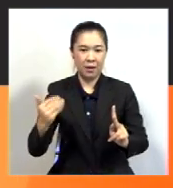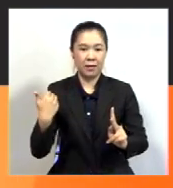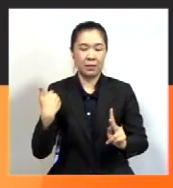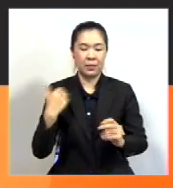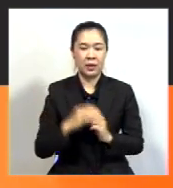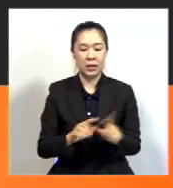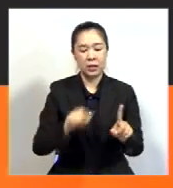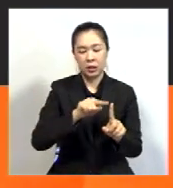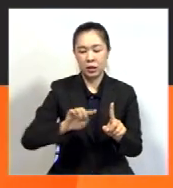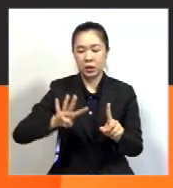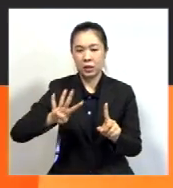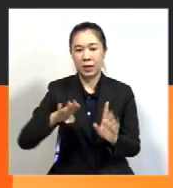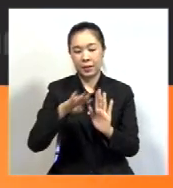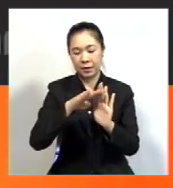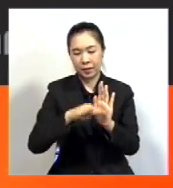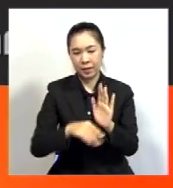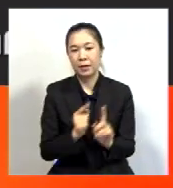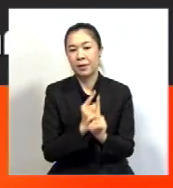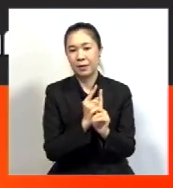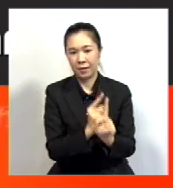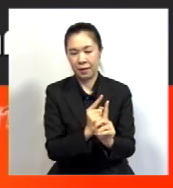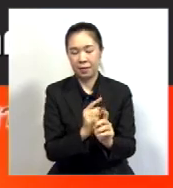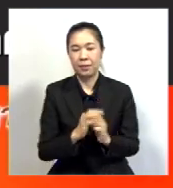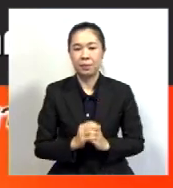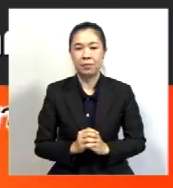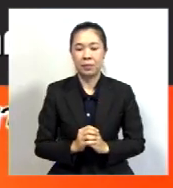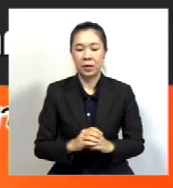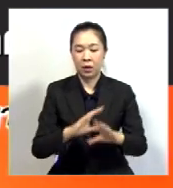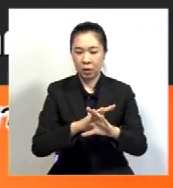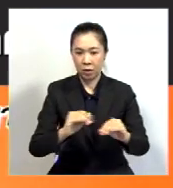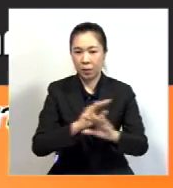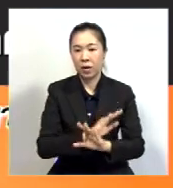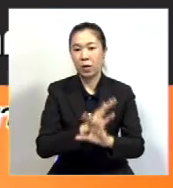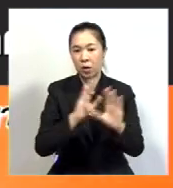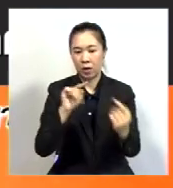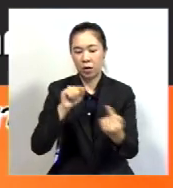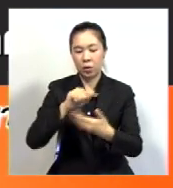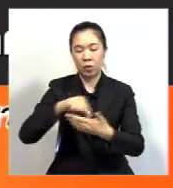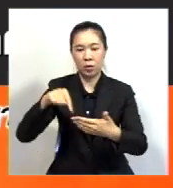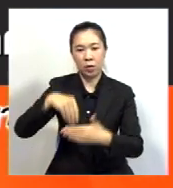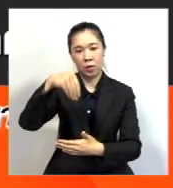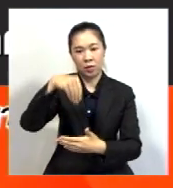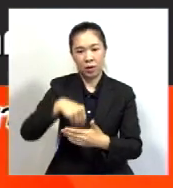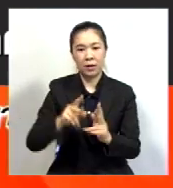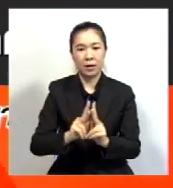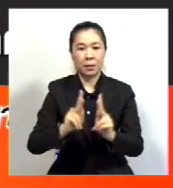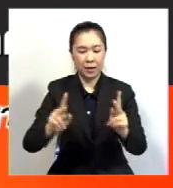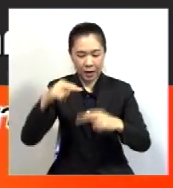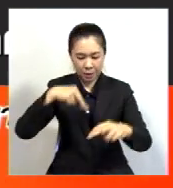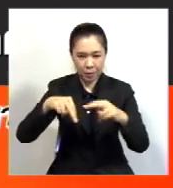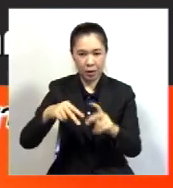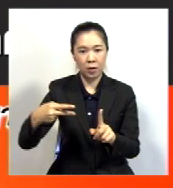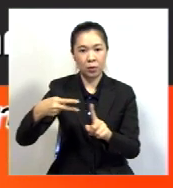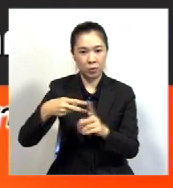ที่1ถึง4ตามลำดับนะครับโดยขอให้ยุบพรรคและขอให้เพิกถอนสิทธิเลือกตั้งกรรมการบริหารพรรคอนาคต